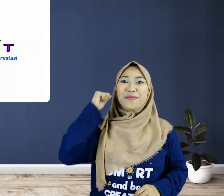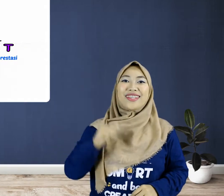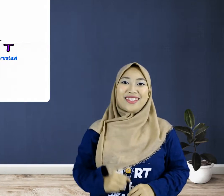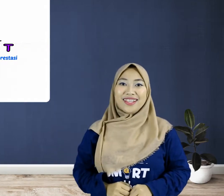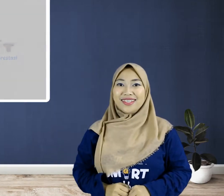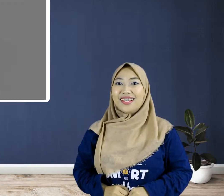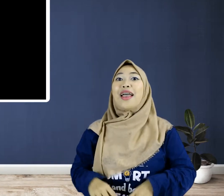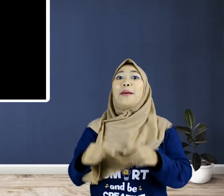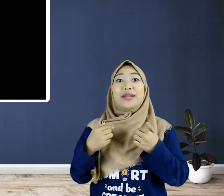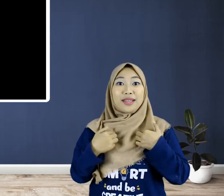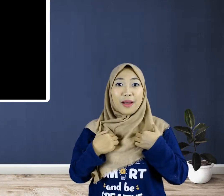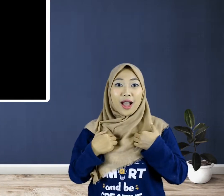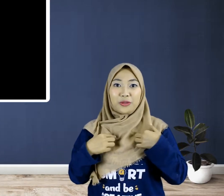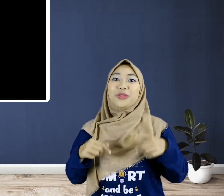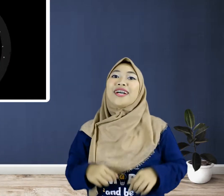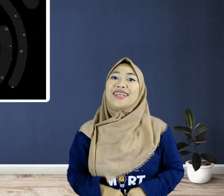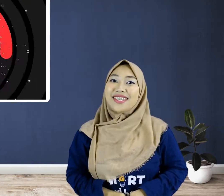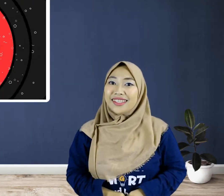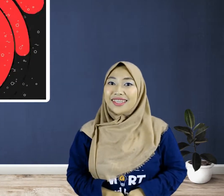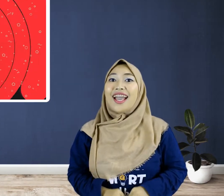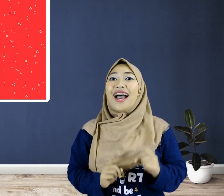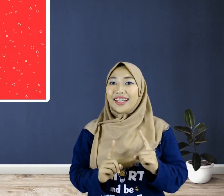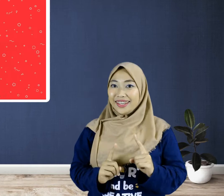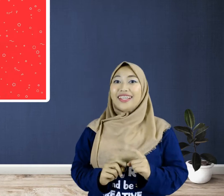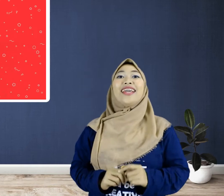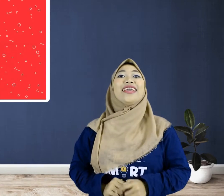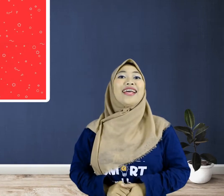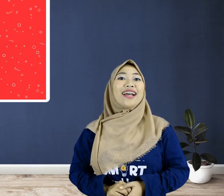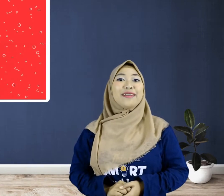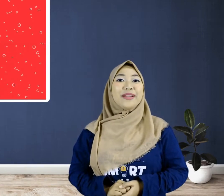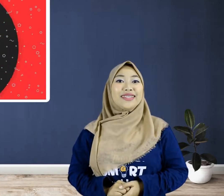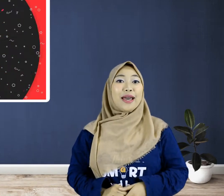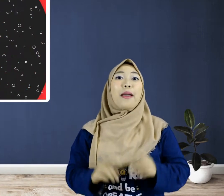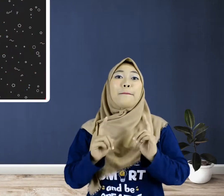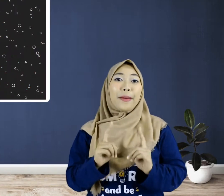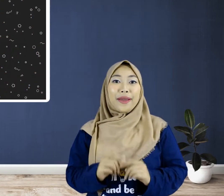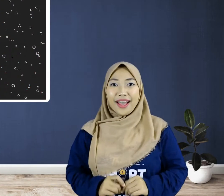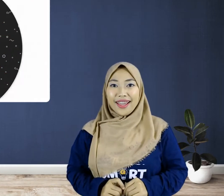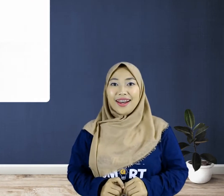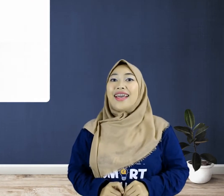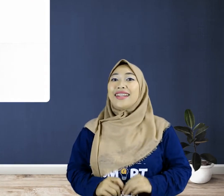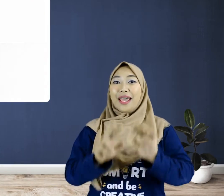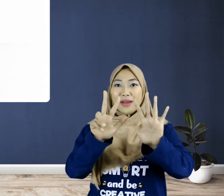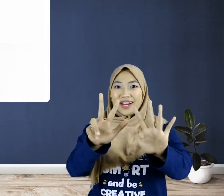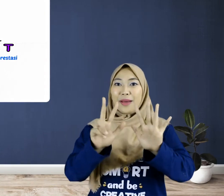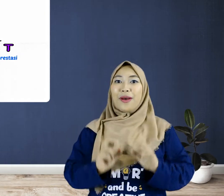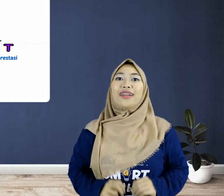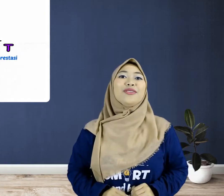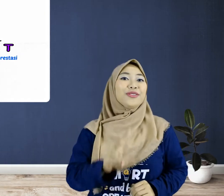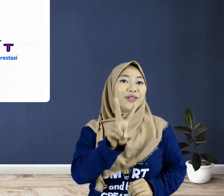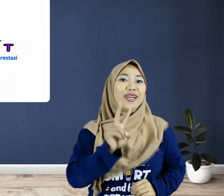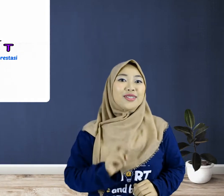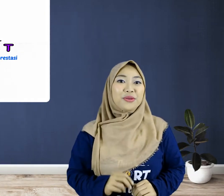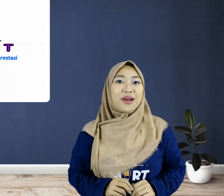kreatif, berprestasi. Bersama aku Kak Zidni, hari ini kita akan belajar PPKN tema